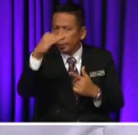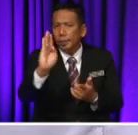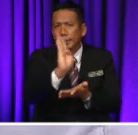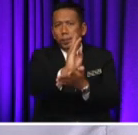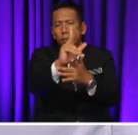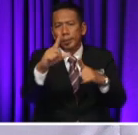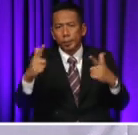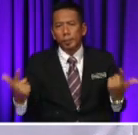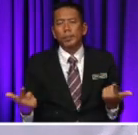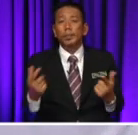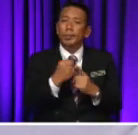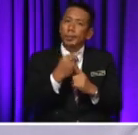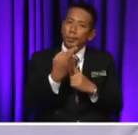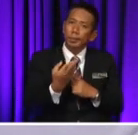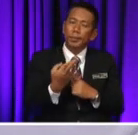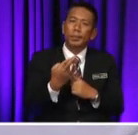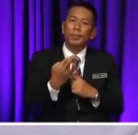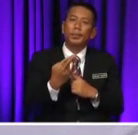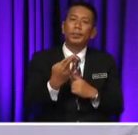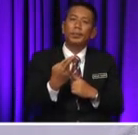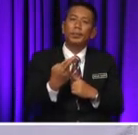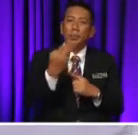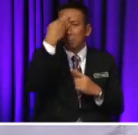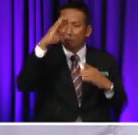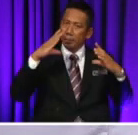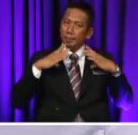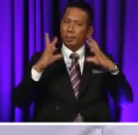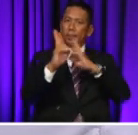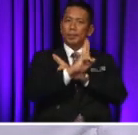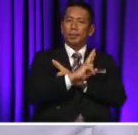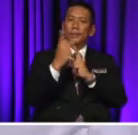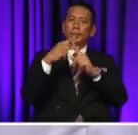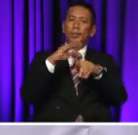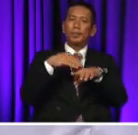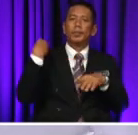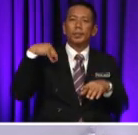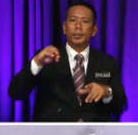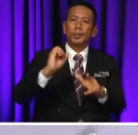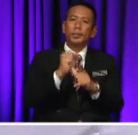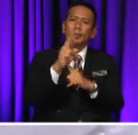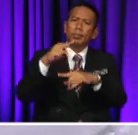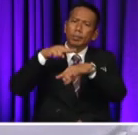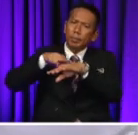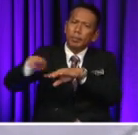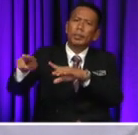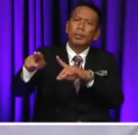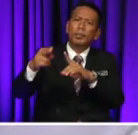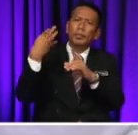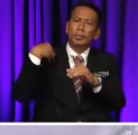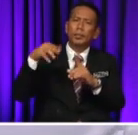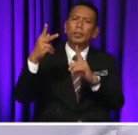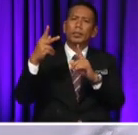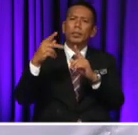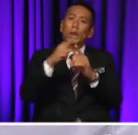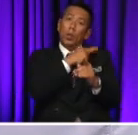Oke ataupun memberikan cutirehead kepada mereka ataupun menghantar mereka ke pusat-pusat perawatan